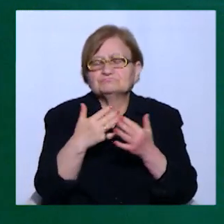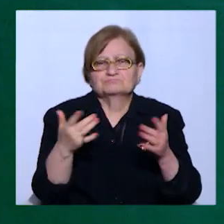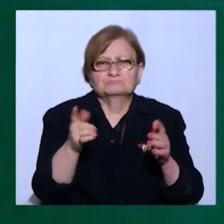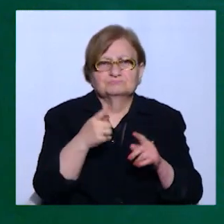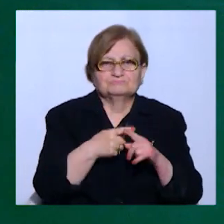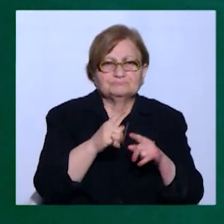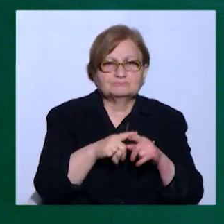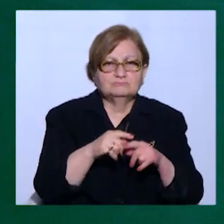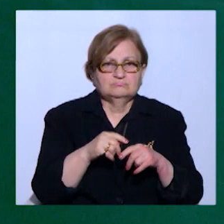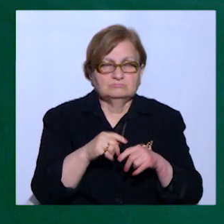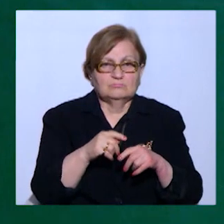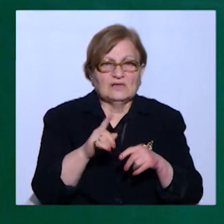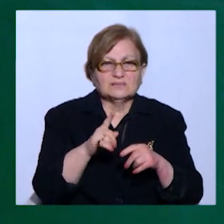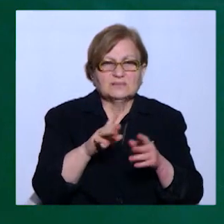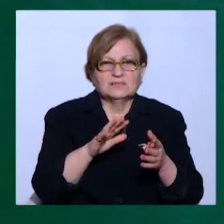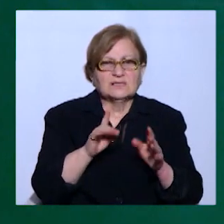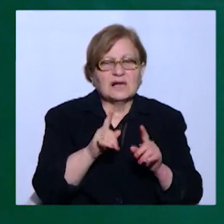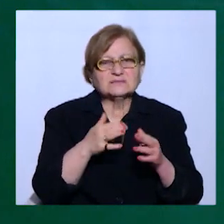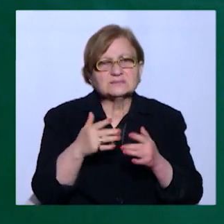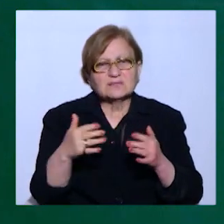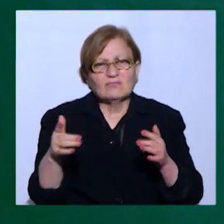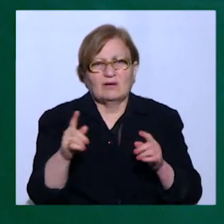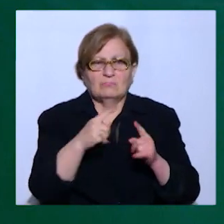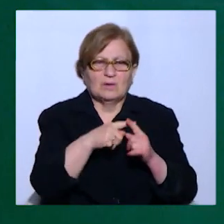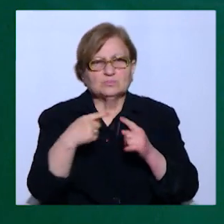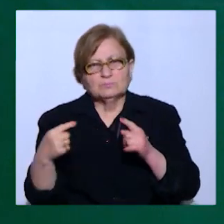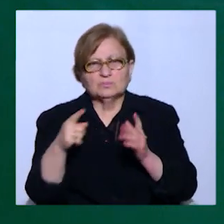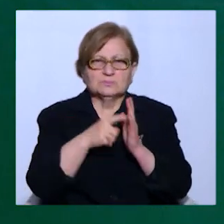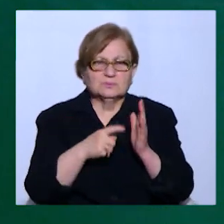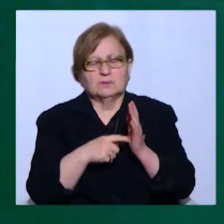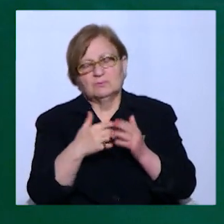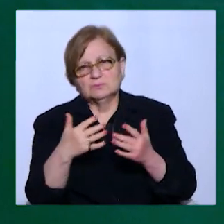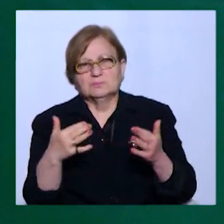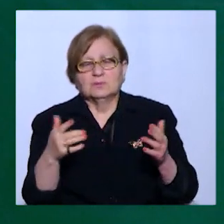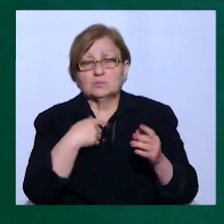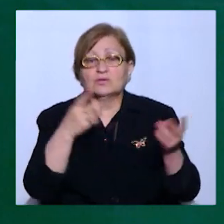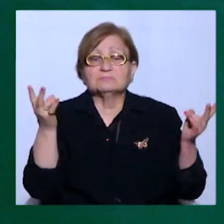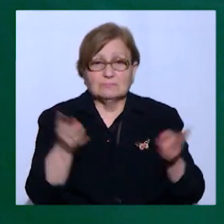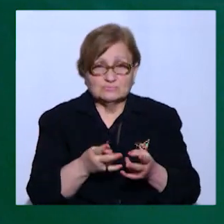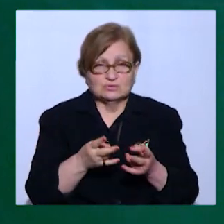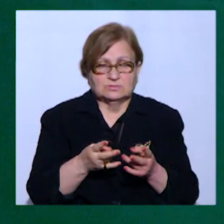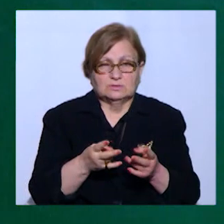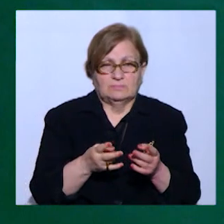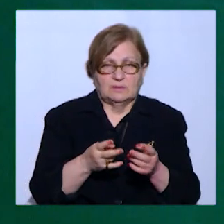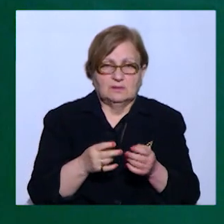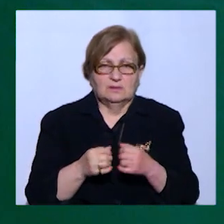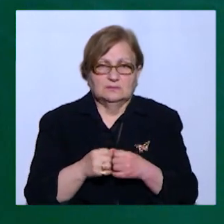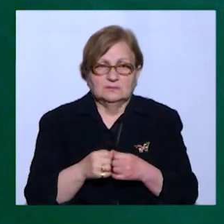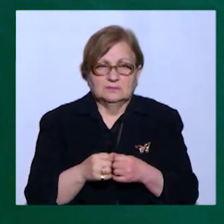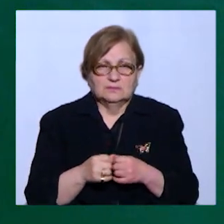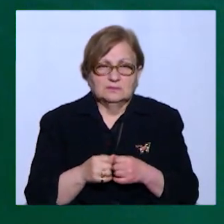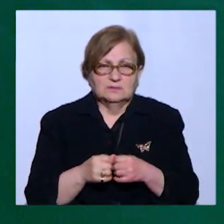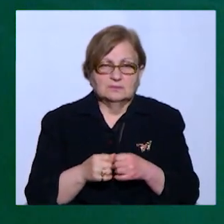სხვა მანიპულაცია, ოპერაცია, ეხლა ეს ოპერაცია სიტყვა თქვი რა არის? მიმატება, გამოკვლება, გამრავლება, გაყოფა. ერთჯერობით